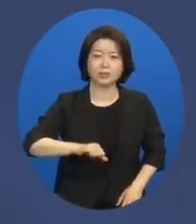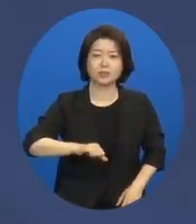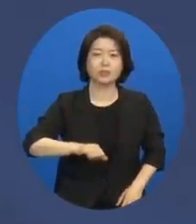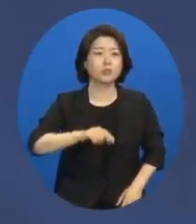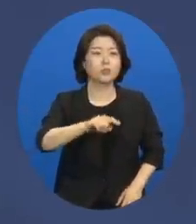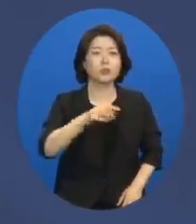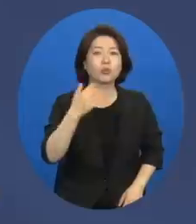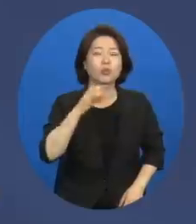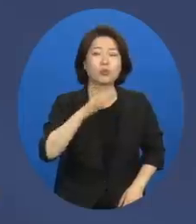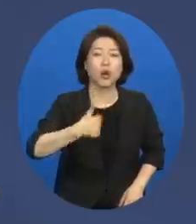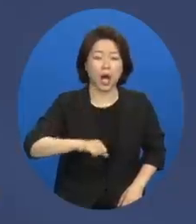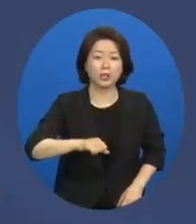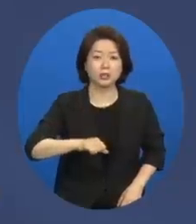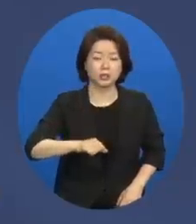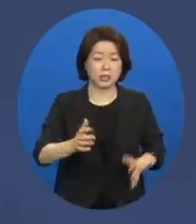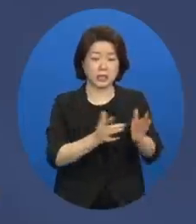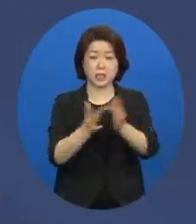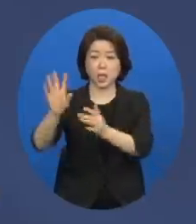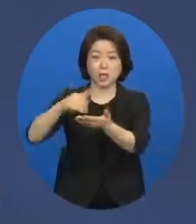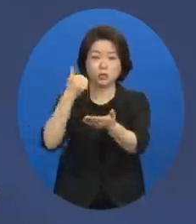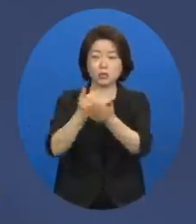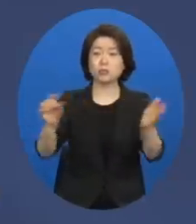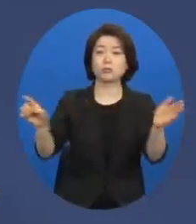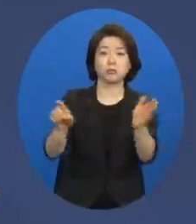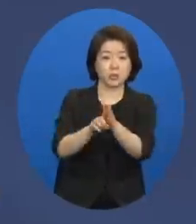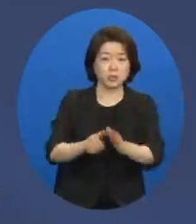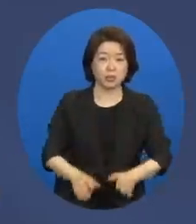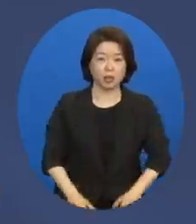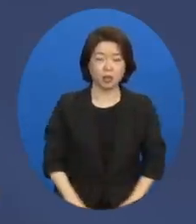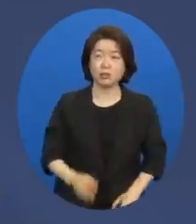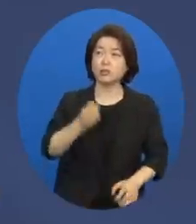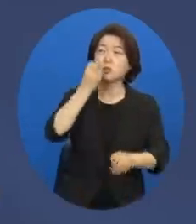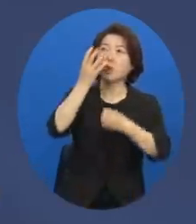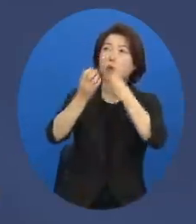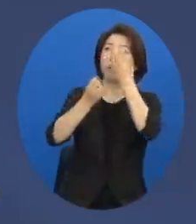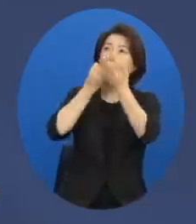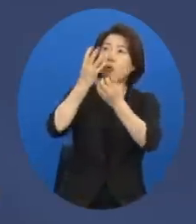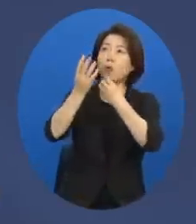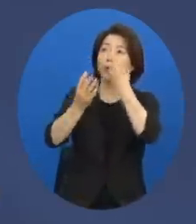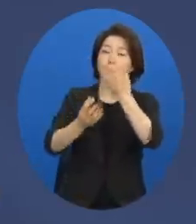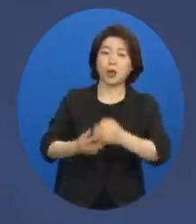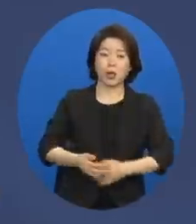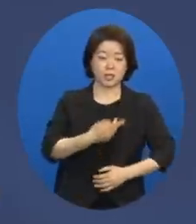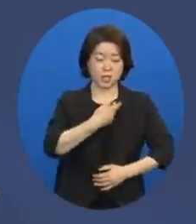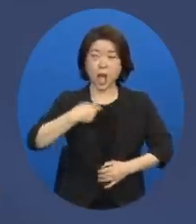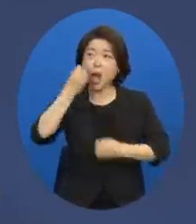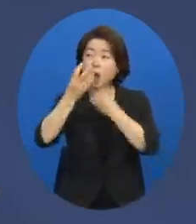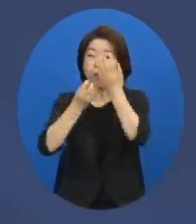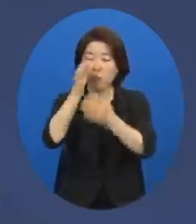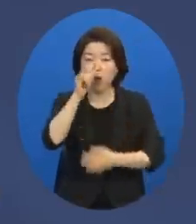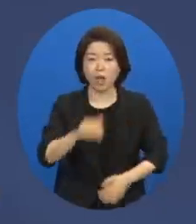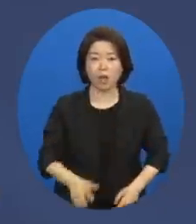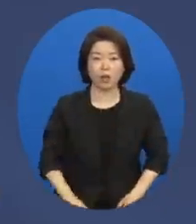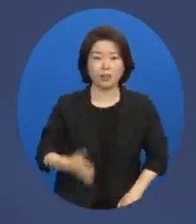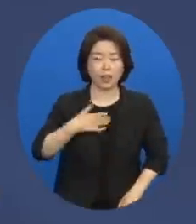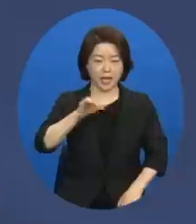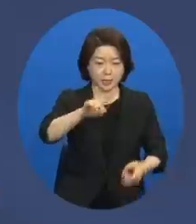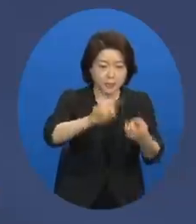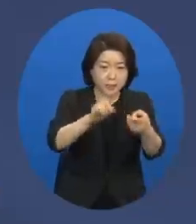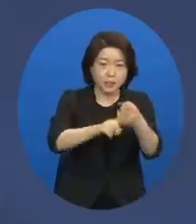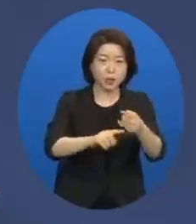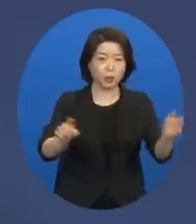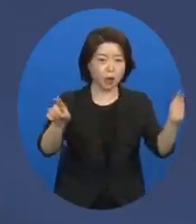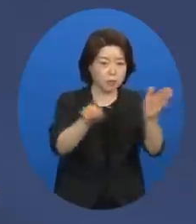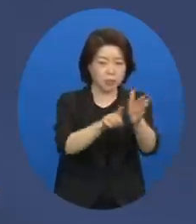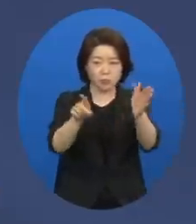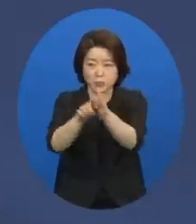그의 외아들 독생자 예수 그리스도를 믿는다 고백 이런 식으로 계속 사도신경을 해. 그 나는 그걸 그대로 다